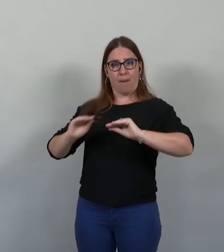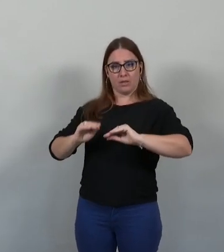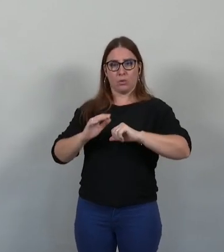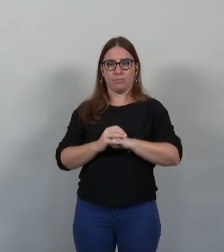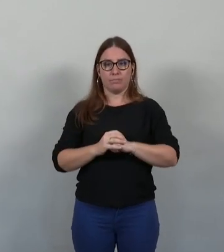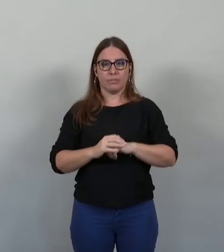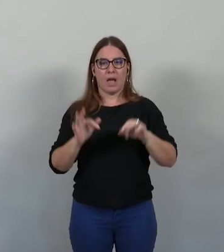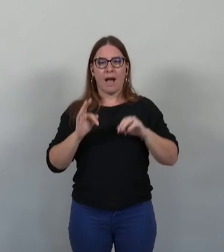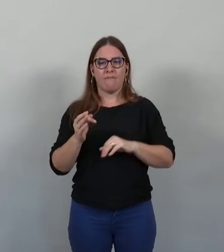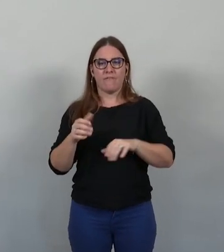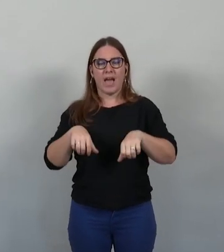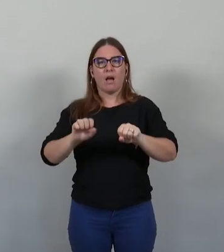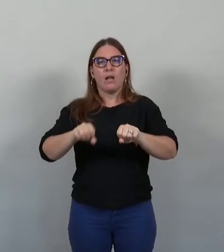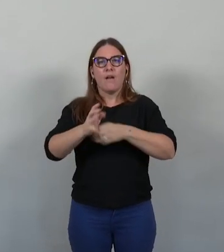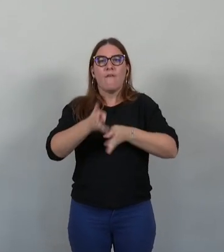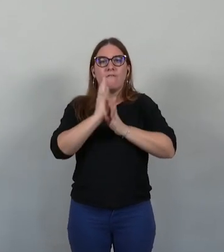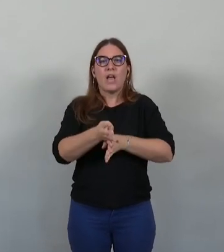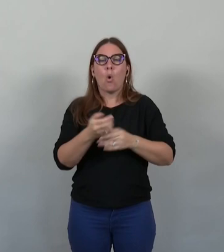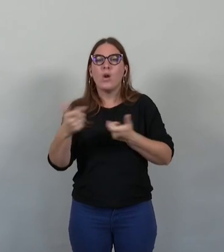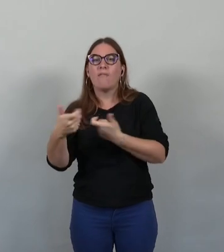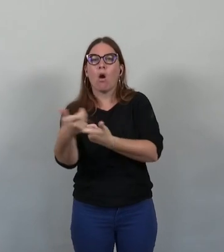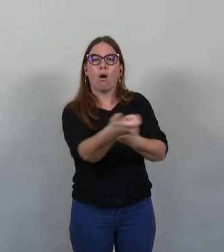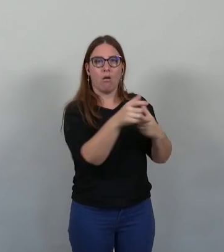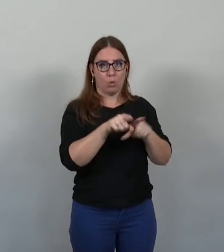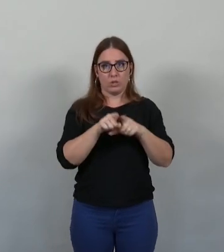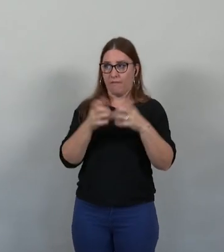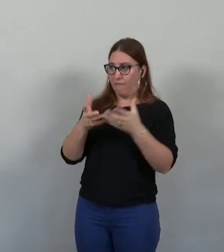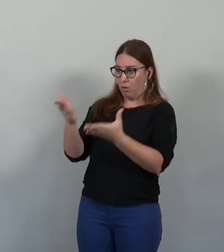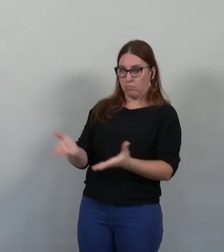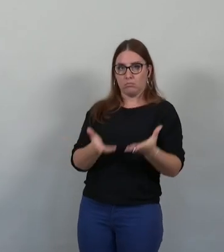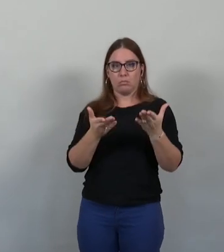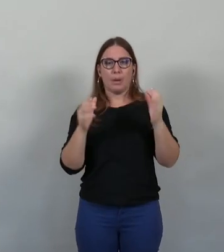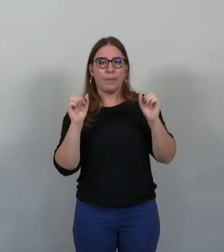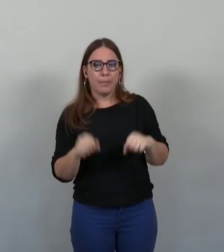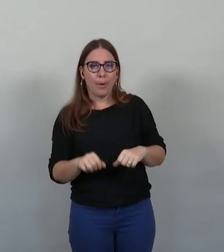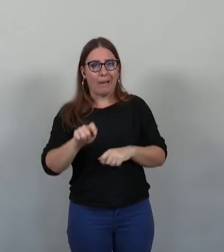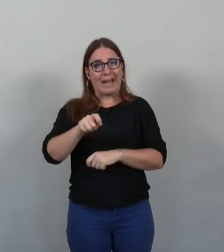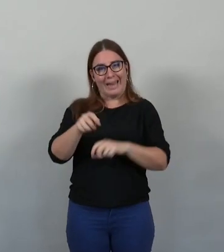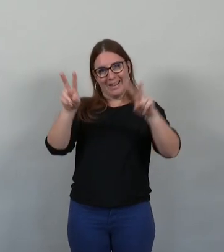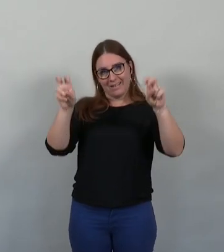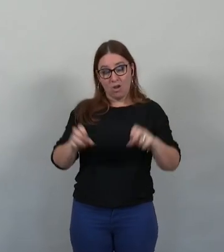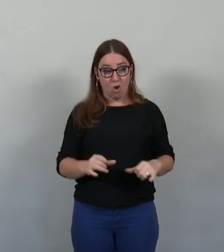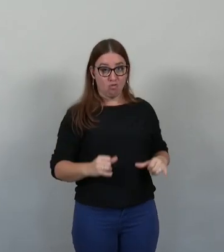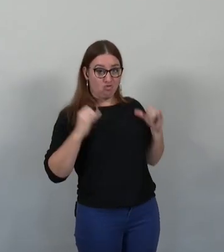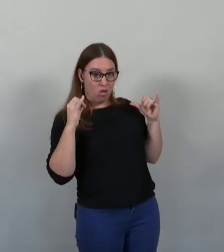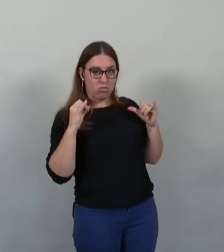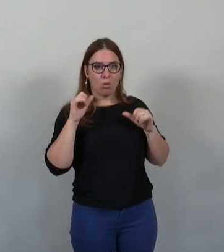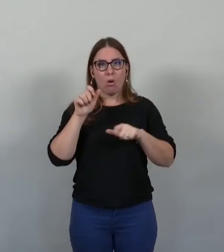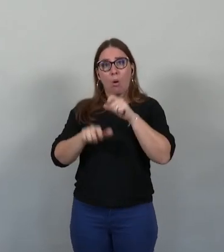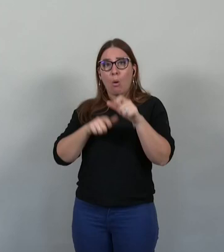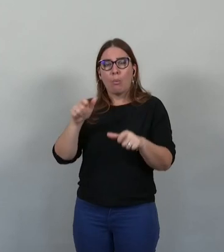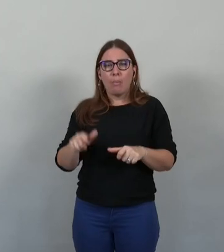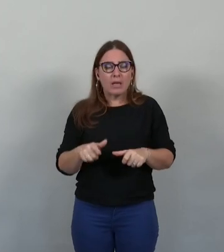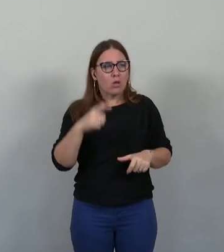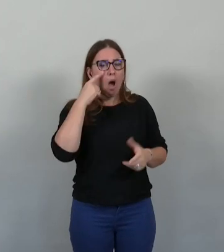plateformes et c'est ainsi pour ça qu'aujourd'hui nous voulons donner les clés que ce soit au plus jeunes comme au gens les plus éloignés de la